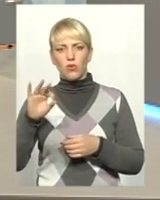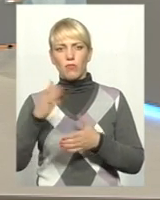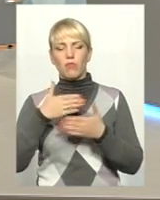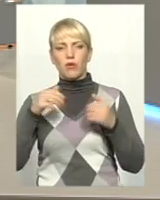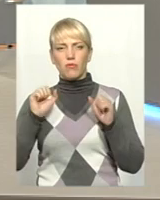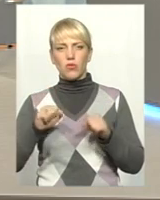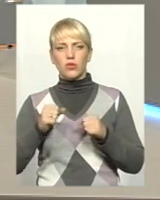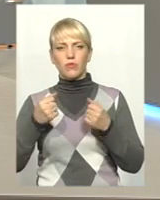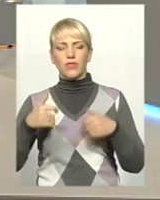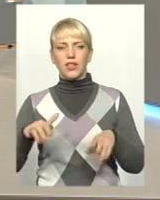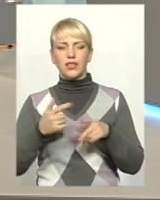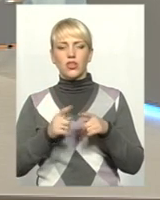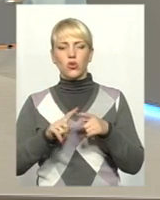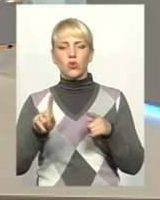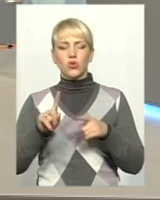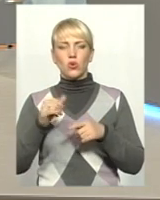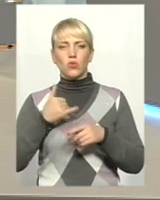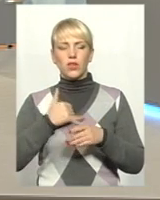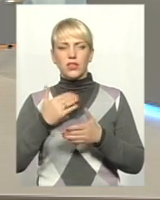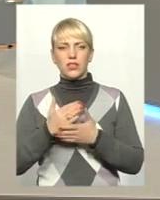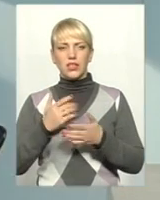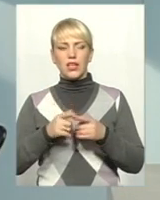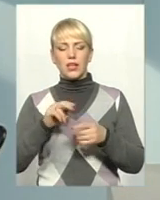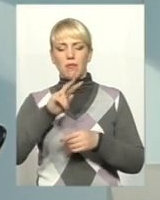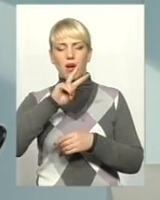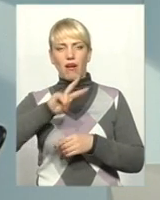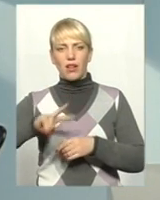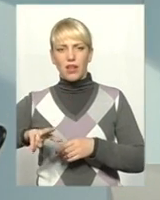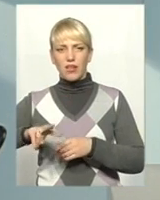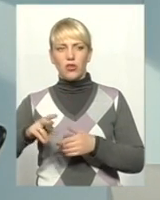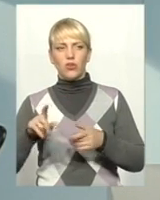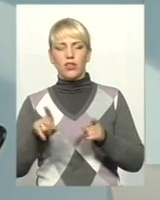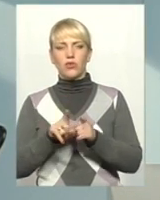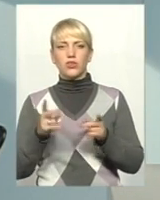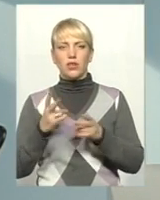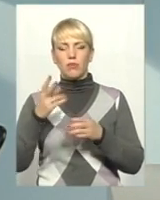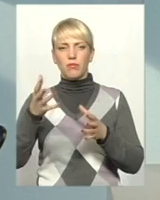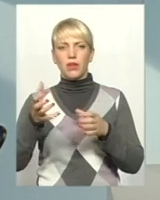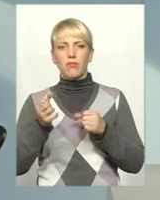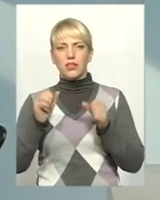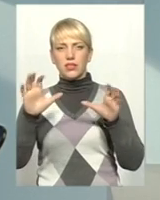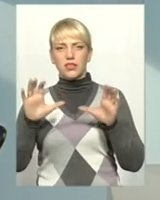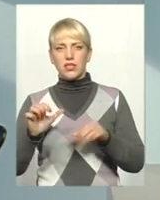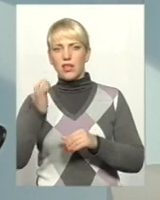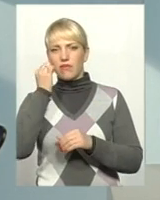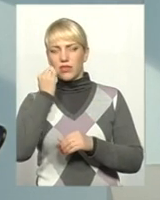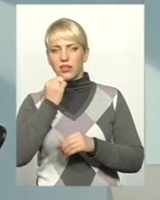втратити те, що в нас є. Тим більше, що паралельно треба ж також приймати закон все-таки